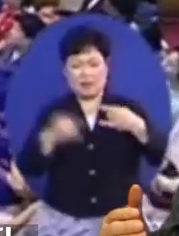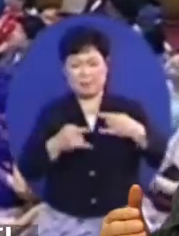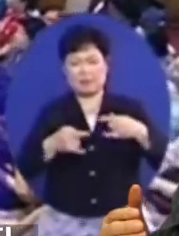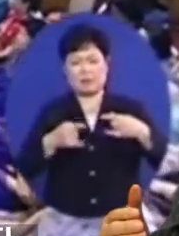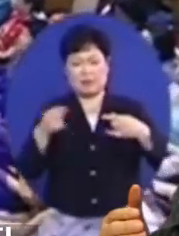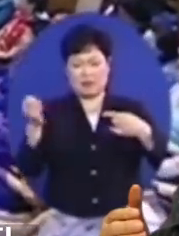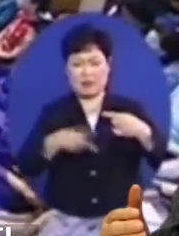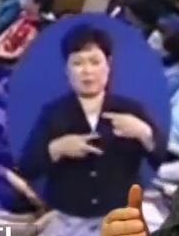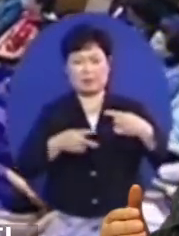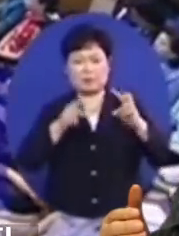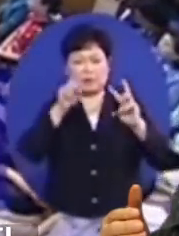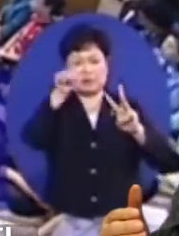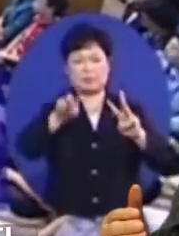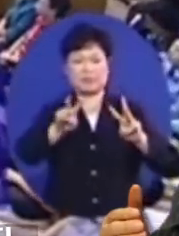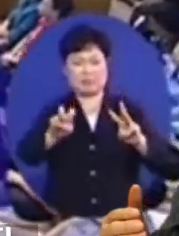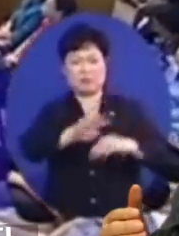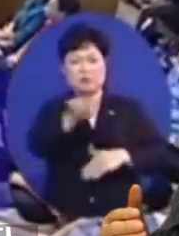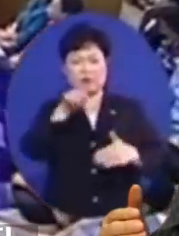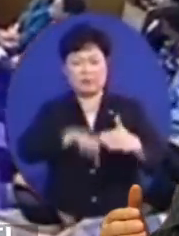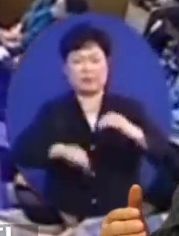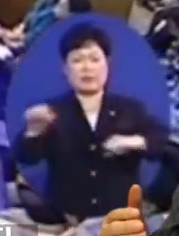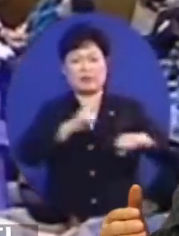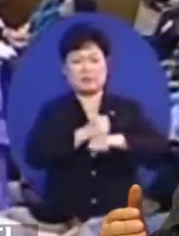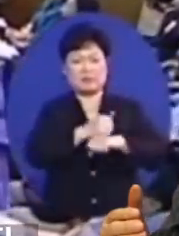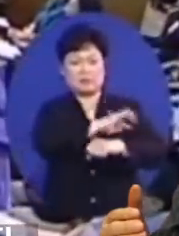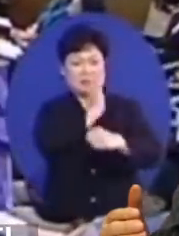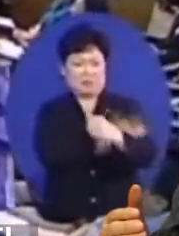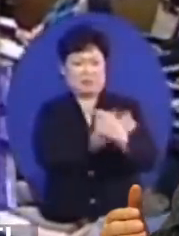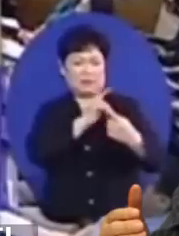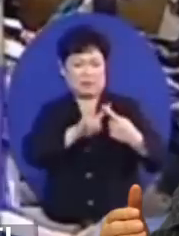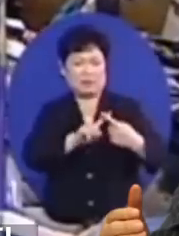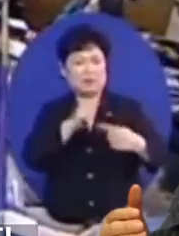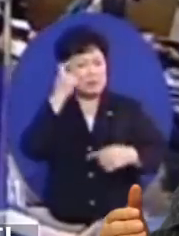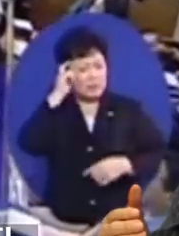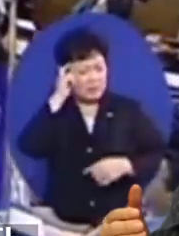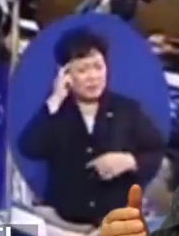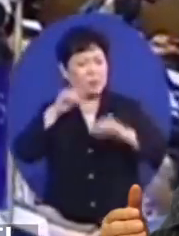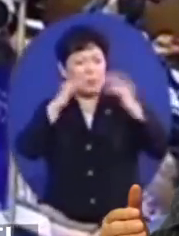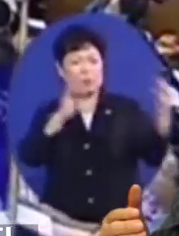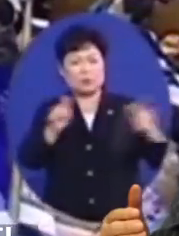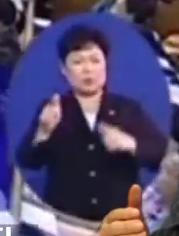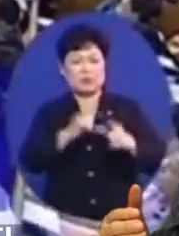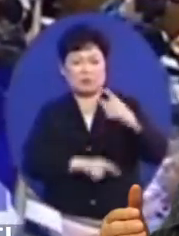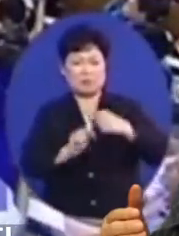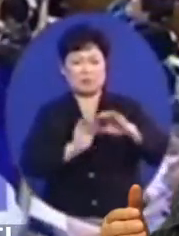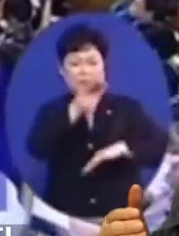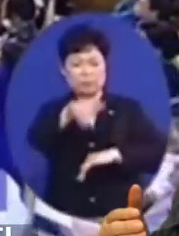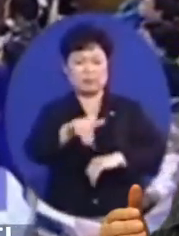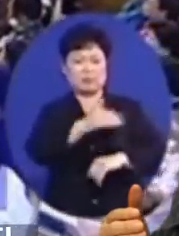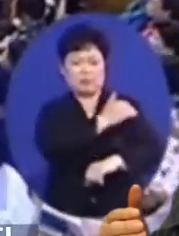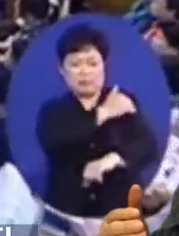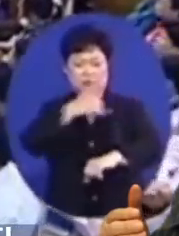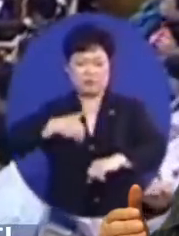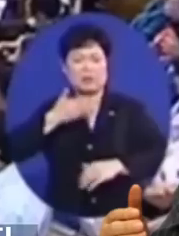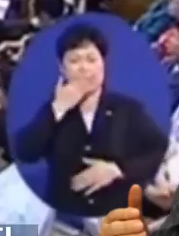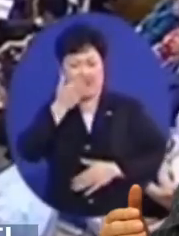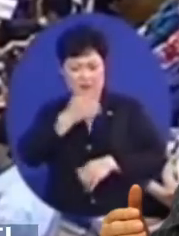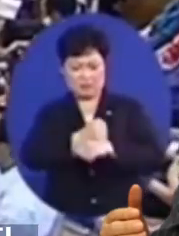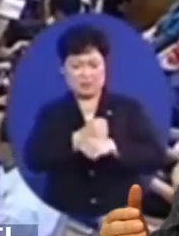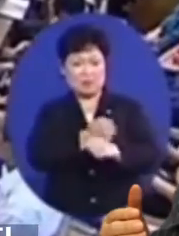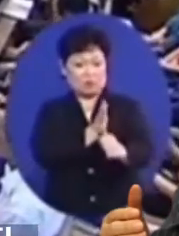가운데서 역사하시는 능력대로 우리가 구하는 것이나 생각하는 모든 것에 더 넘치도록 능히 하시리라고 하는 것입니다.